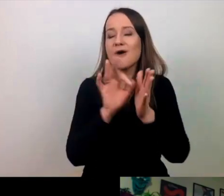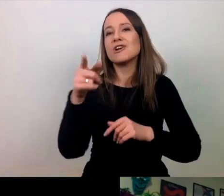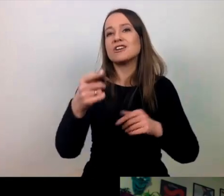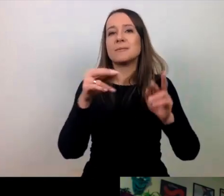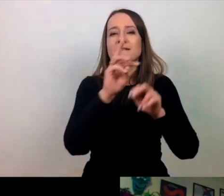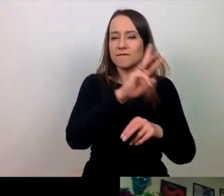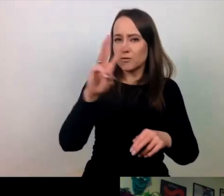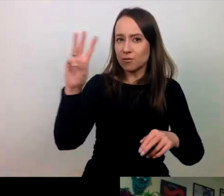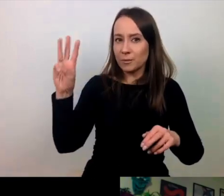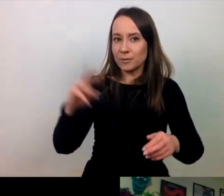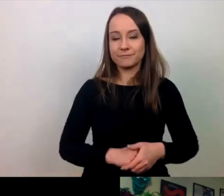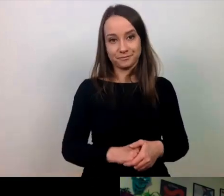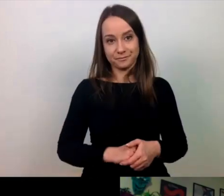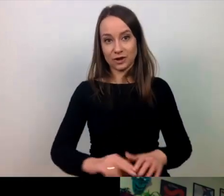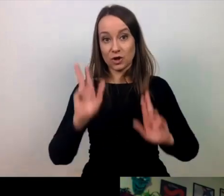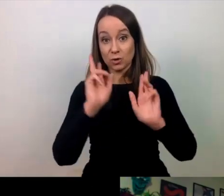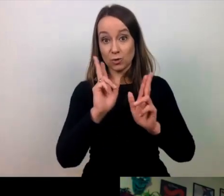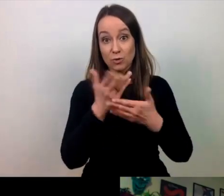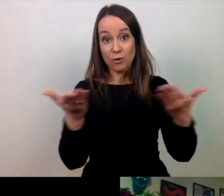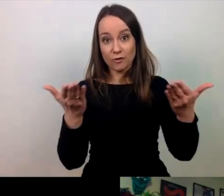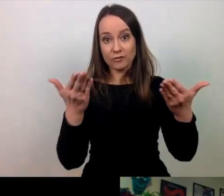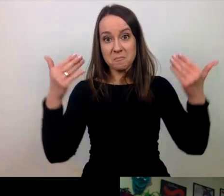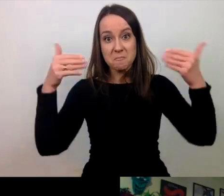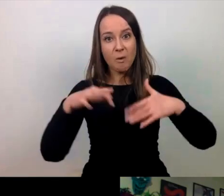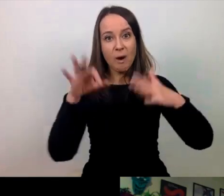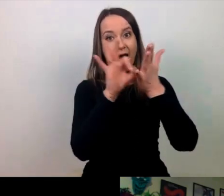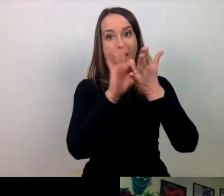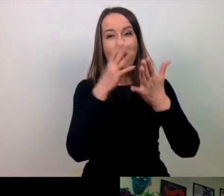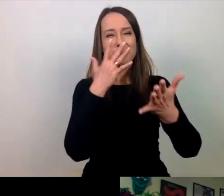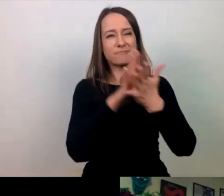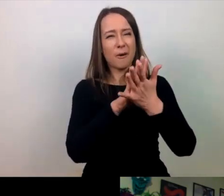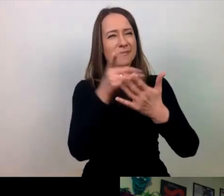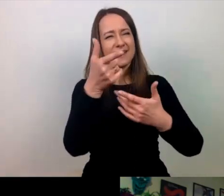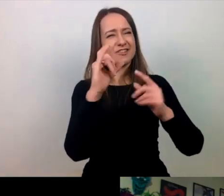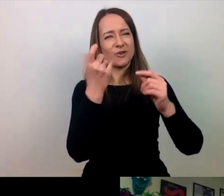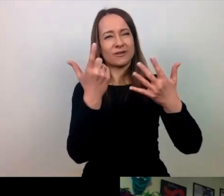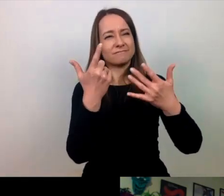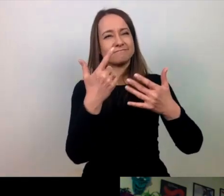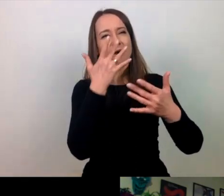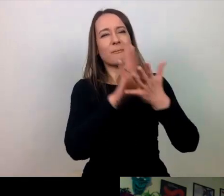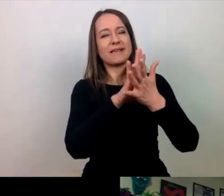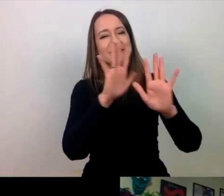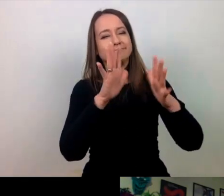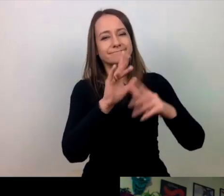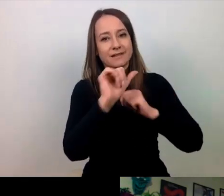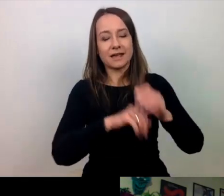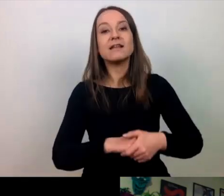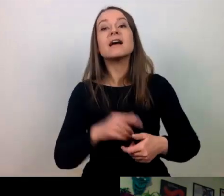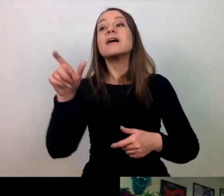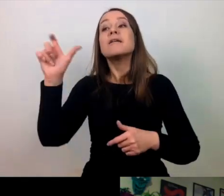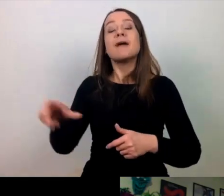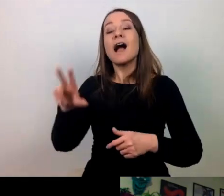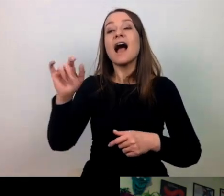stronach i ktoś z Państwa mógł trafić na te recenzje niezbyt przychylne. To, co powiedziała teraz Kaja, niech to będzie dla Was